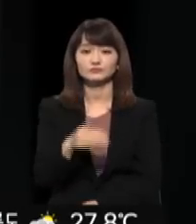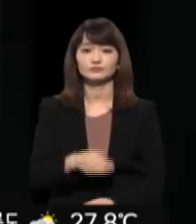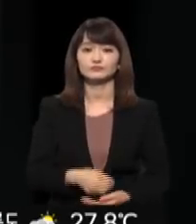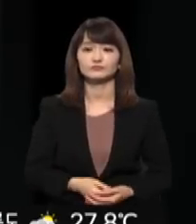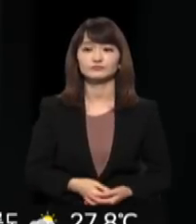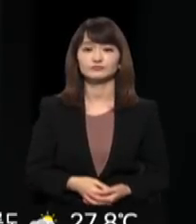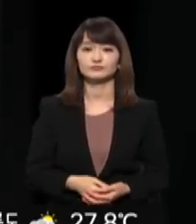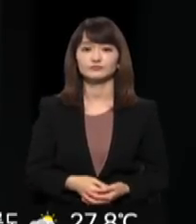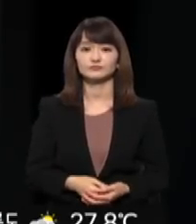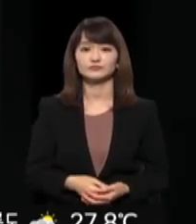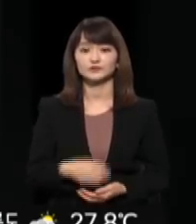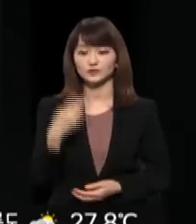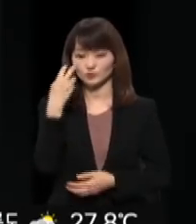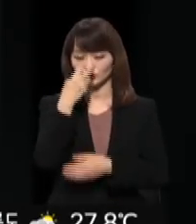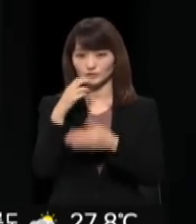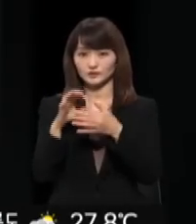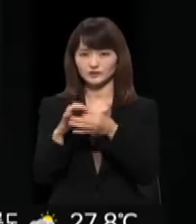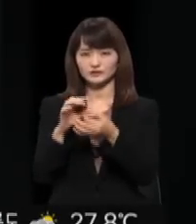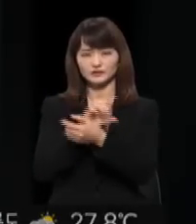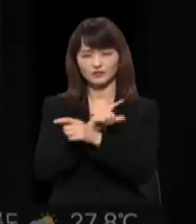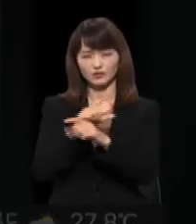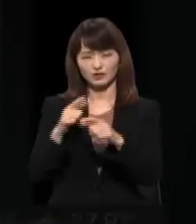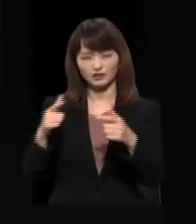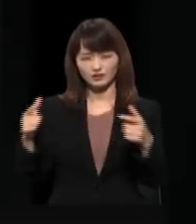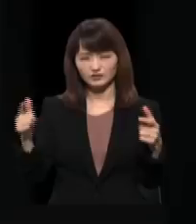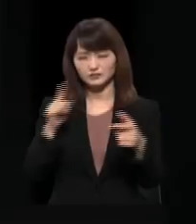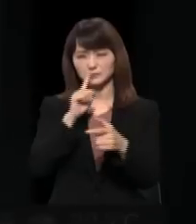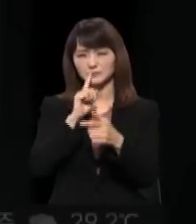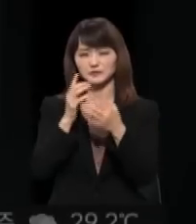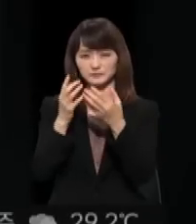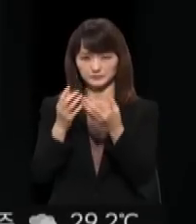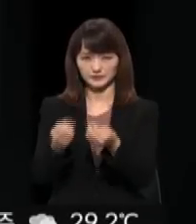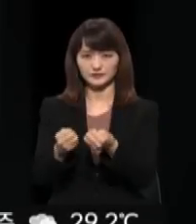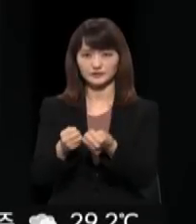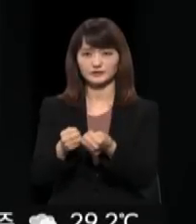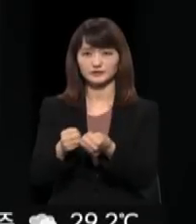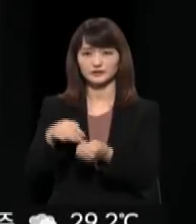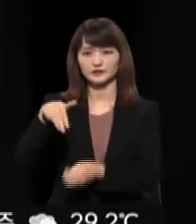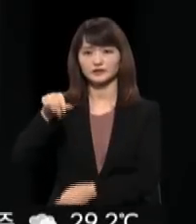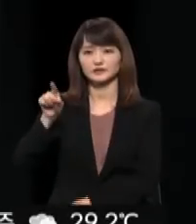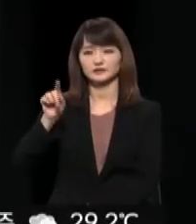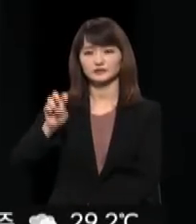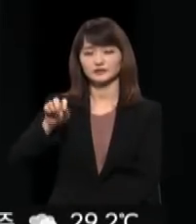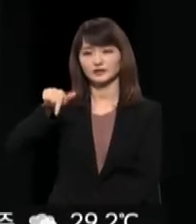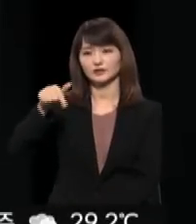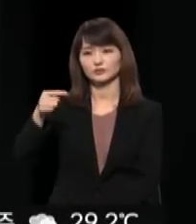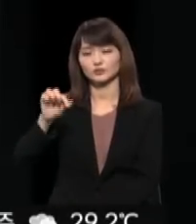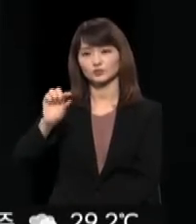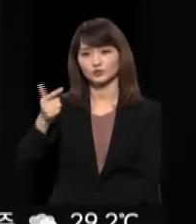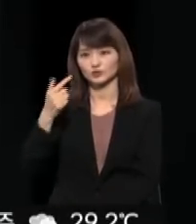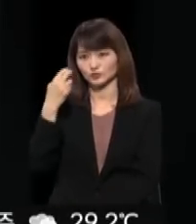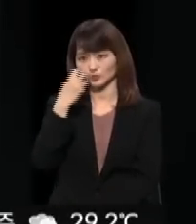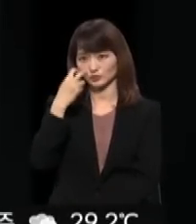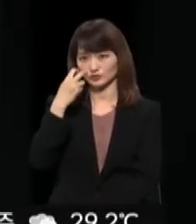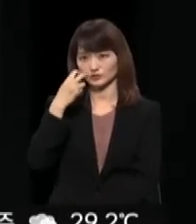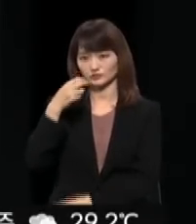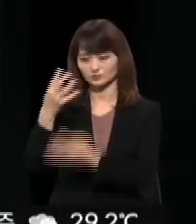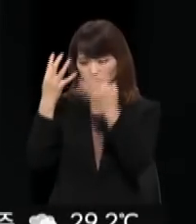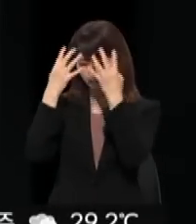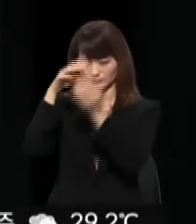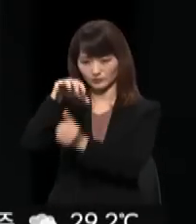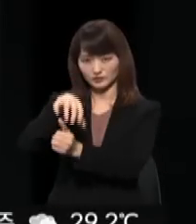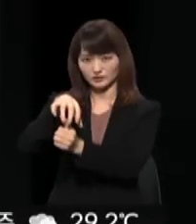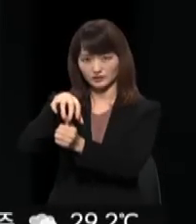그동안의 수사와 관련된 이런저런 얘기들은 많았고 특히 이제 청구인 조사를 통해서 감옥에 있는 아이카이스트 김성진